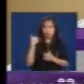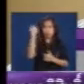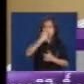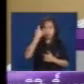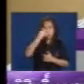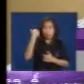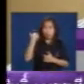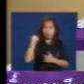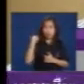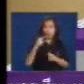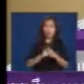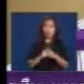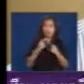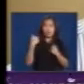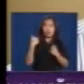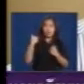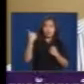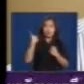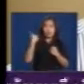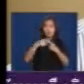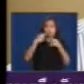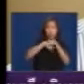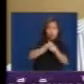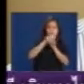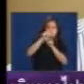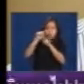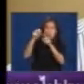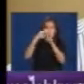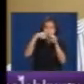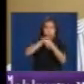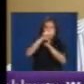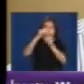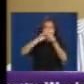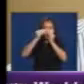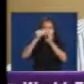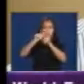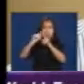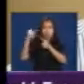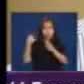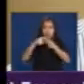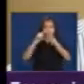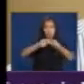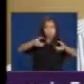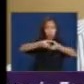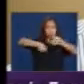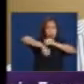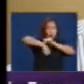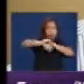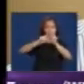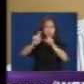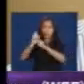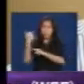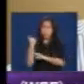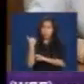นี่ยไม่ต้องรอให้แค่แทงหวยส.ส.แค่ความผิดเกี่ยวกับโต๊ะพนันบอลก็เป็นความผิดตามพ.ร.บ.การพนันอยู่